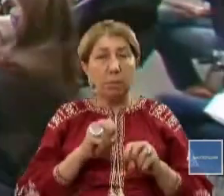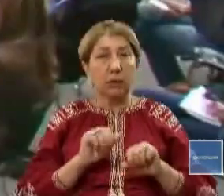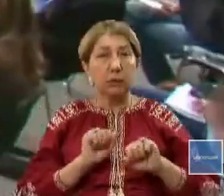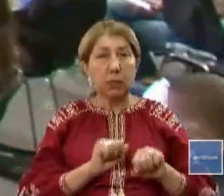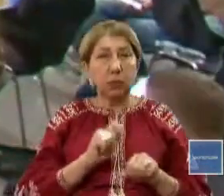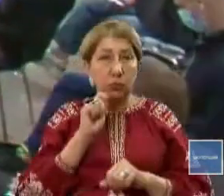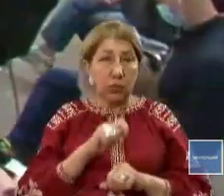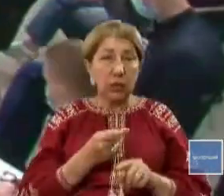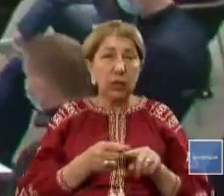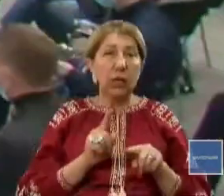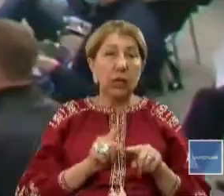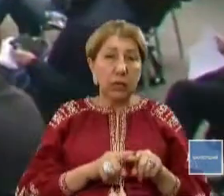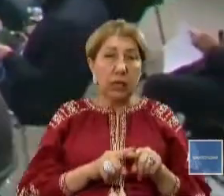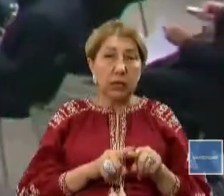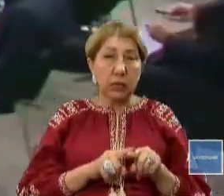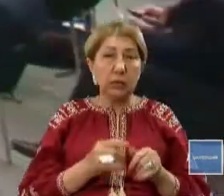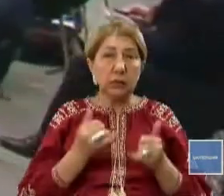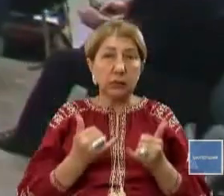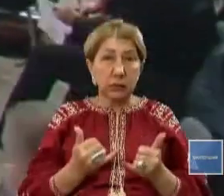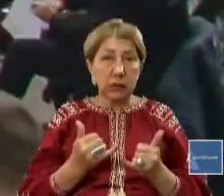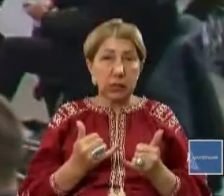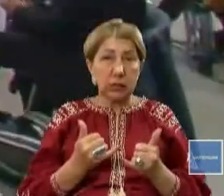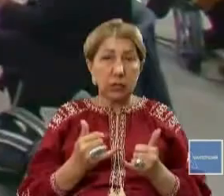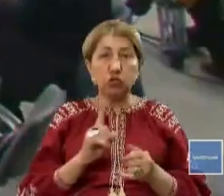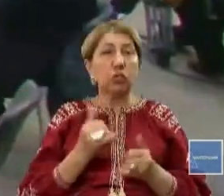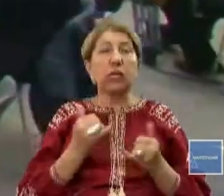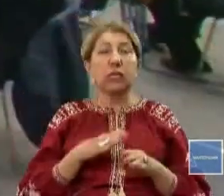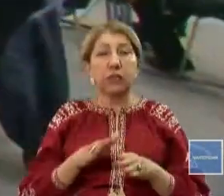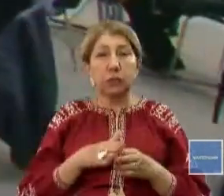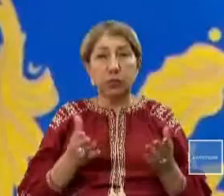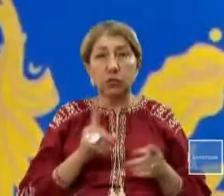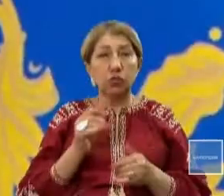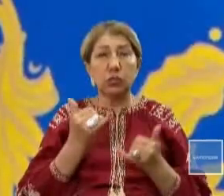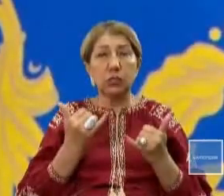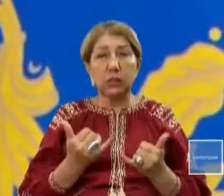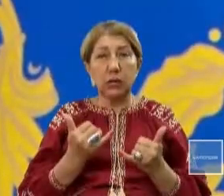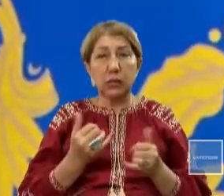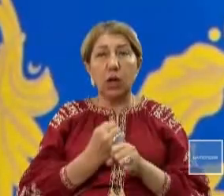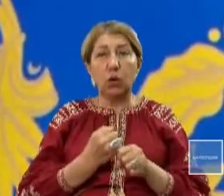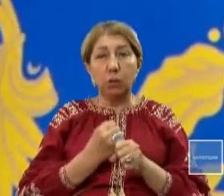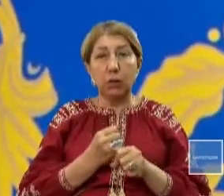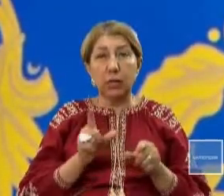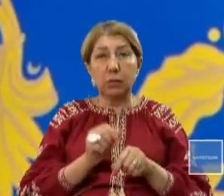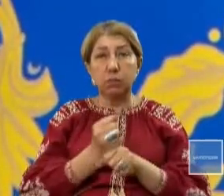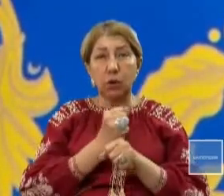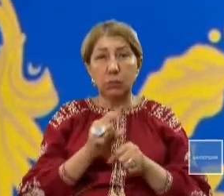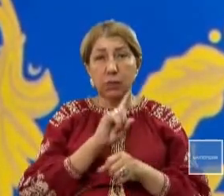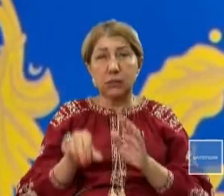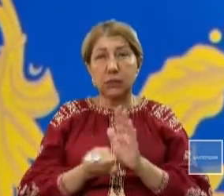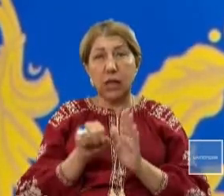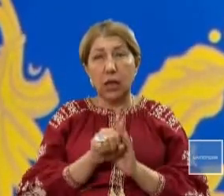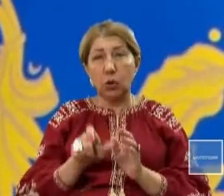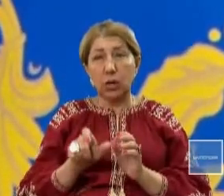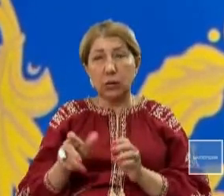безпеку України, яке зараз відбувається, що вони зараз робили з боротьбою з тероризмом,